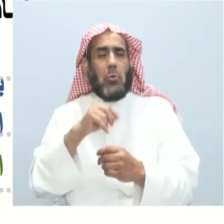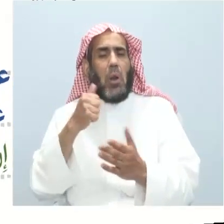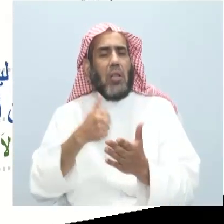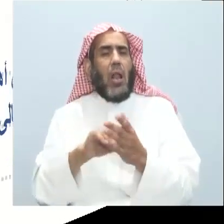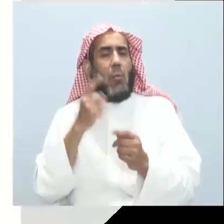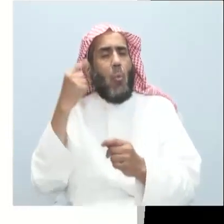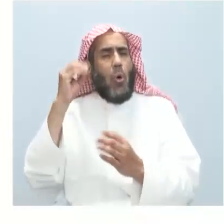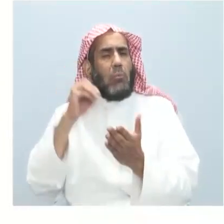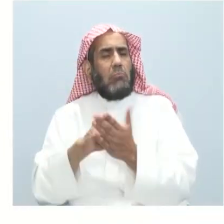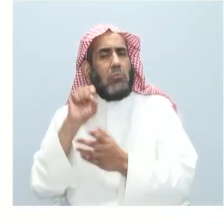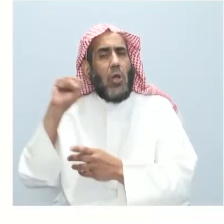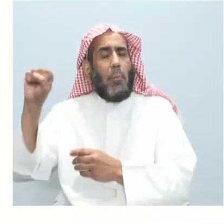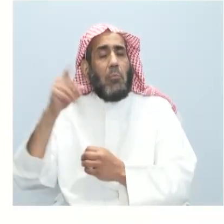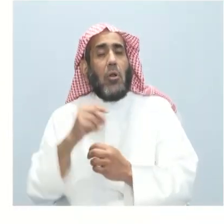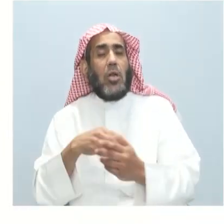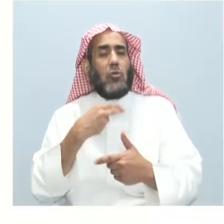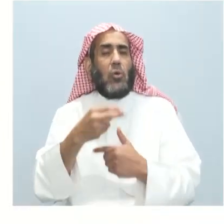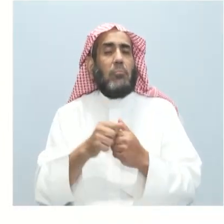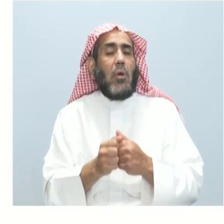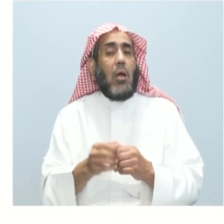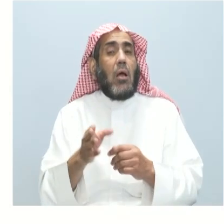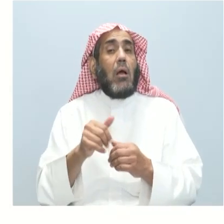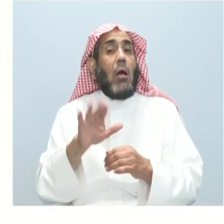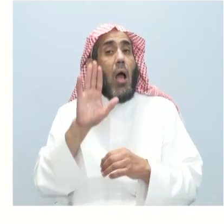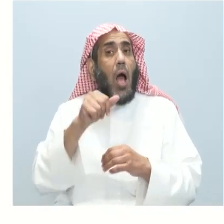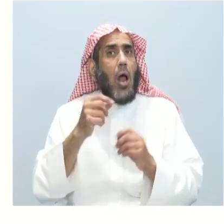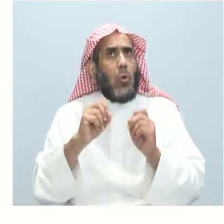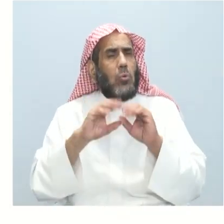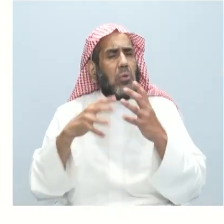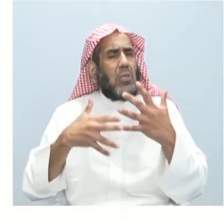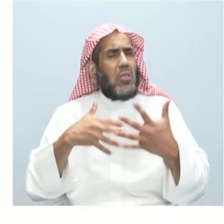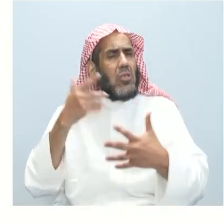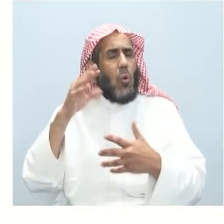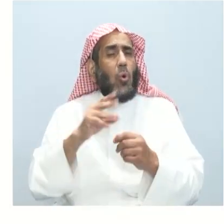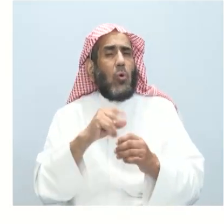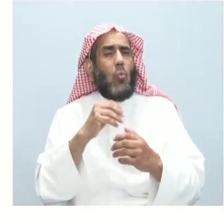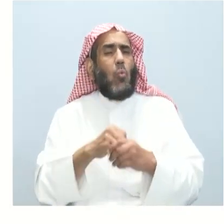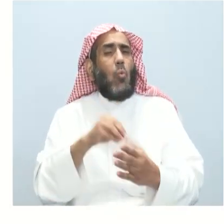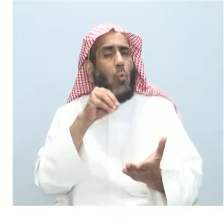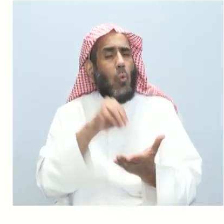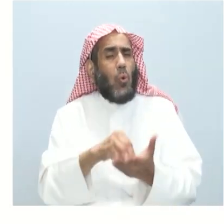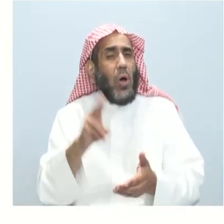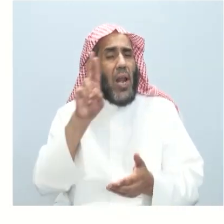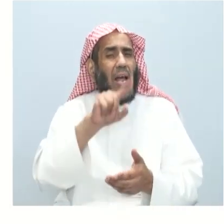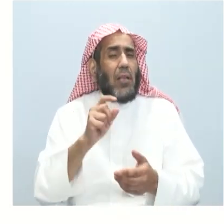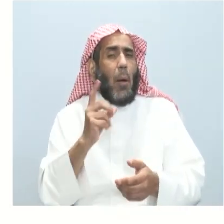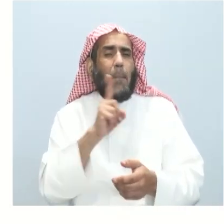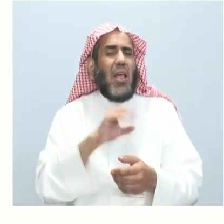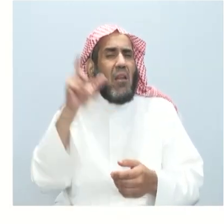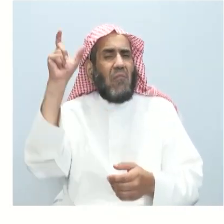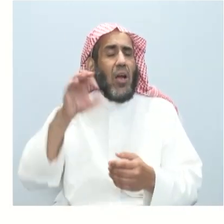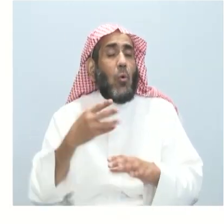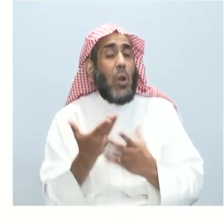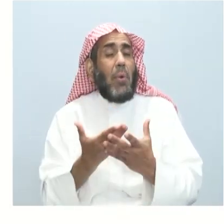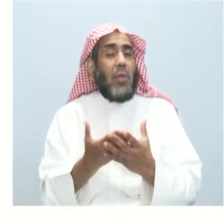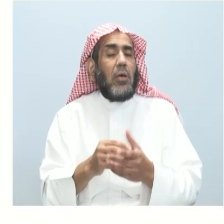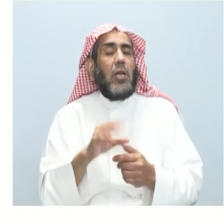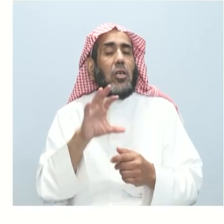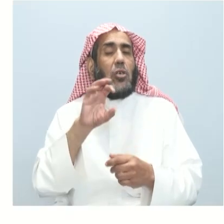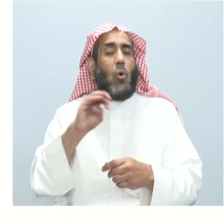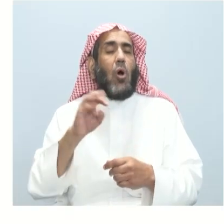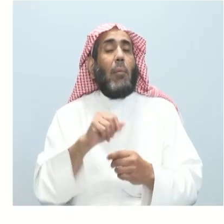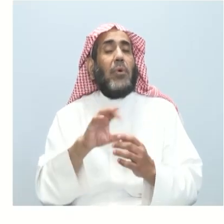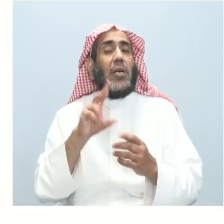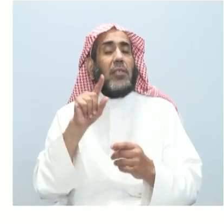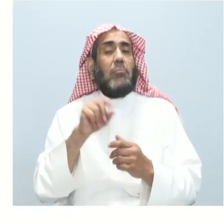ننتقل بعد هذا الى سؤال اخر هل يتصور ايها الطلاب والطالبات وقوع الخطا من الفقيه ولماذا الجواب